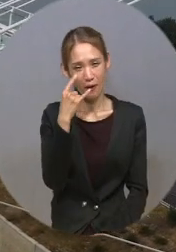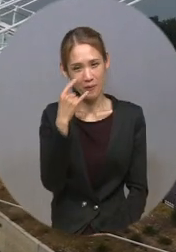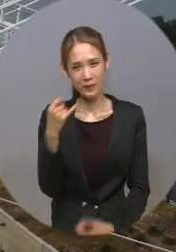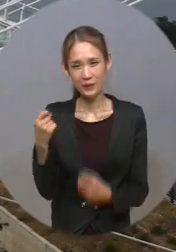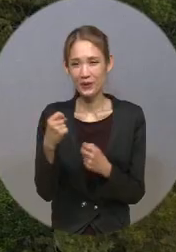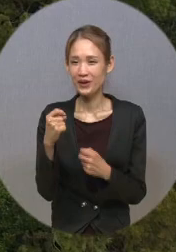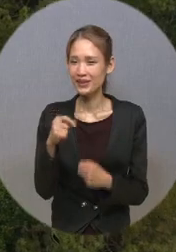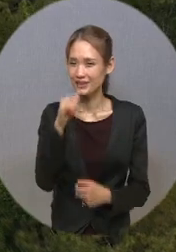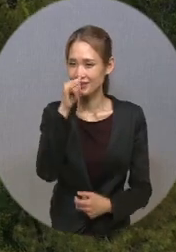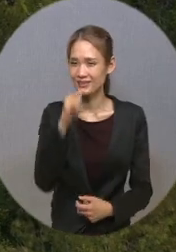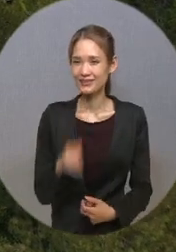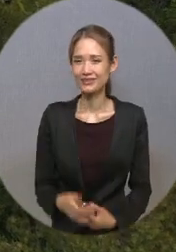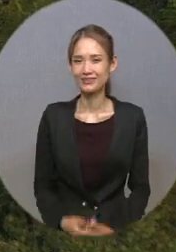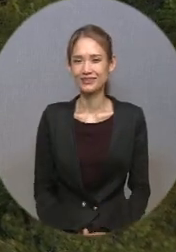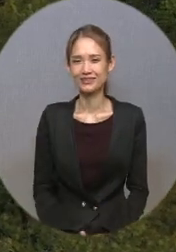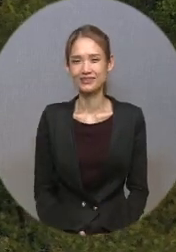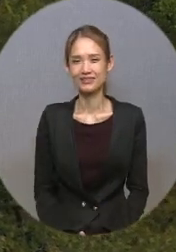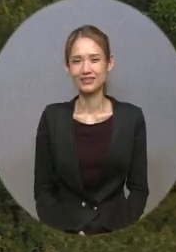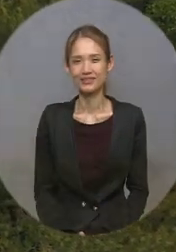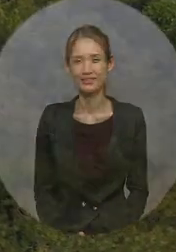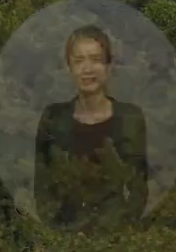옆에 있어.